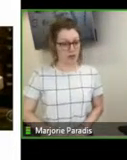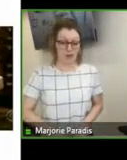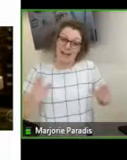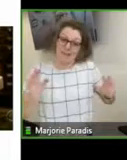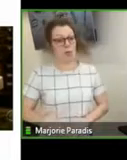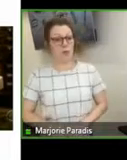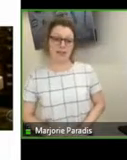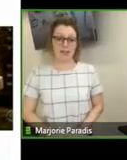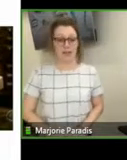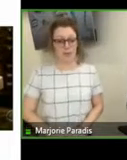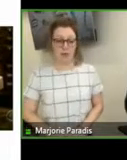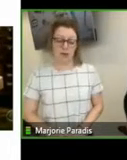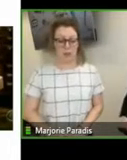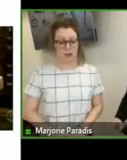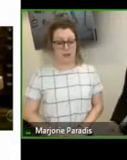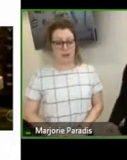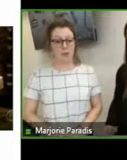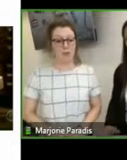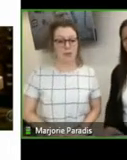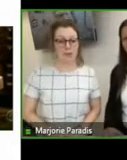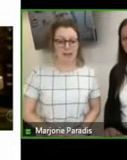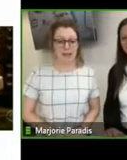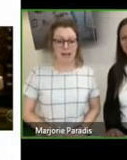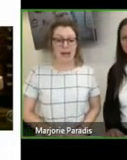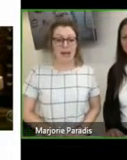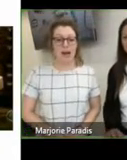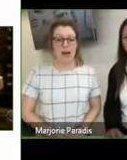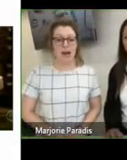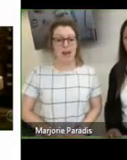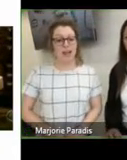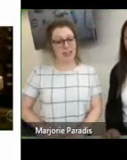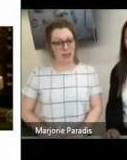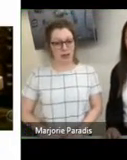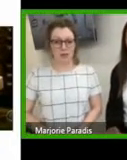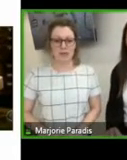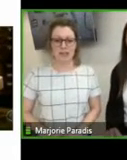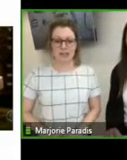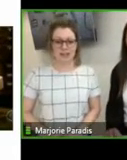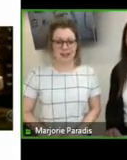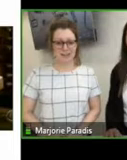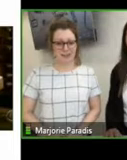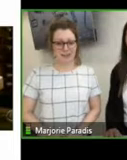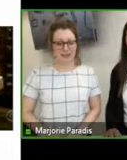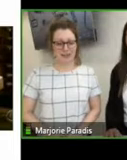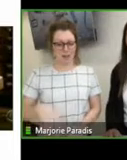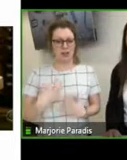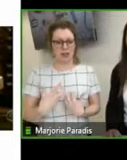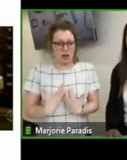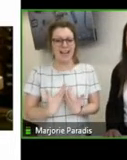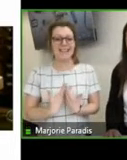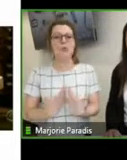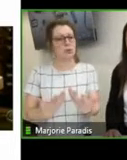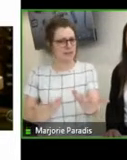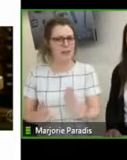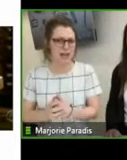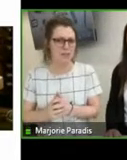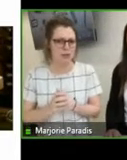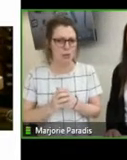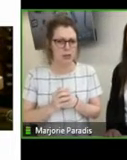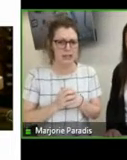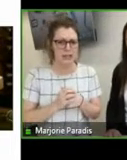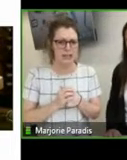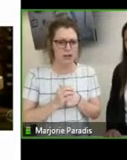donc ben, tant mieux. Hein, ça, dans le fond, on va débroussailler ça pour vous ce matin. Il y en a quelques-uns aussi qui se sentent manifestement assez outillés